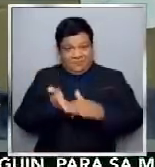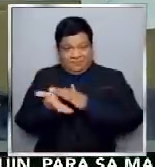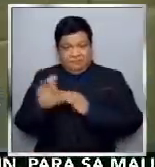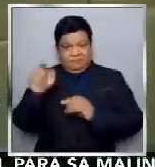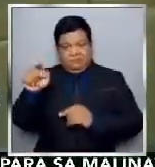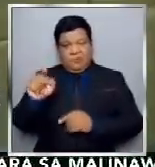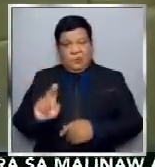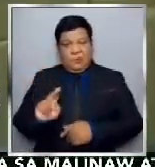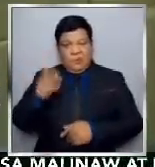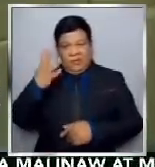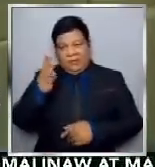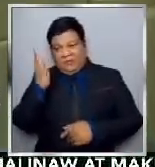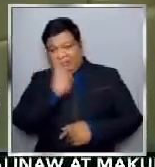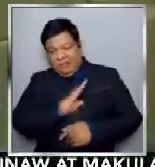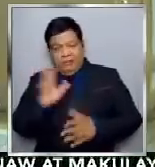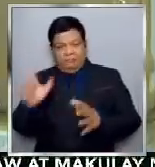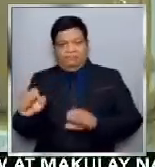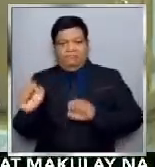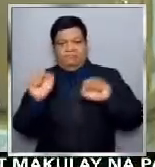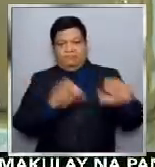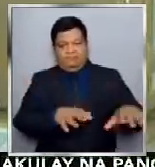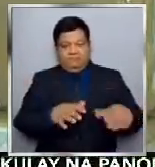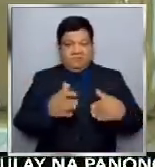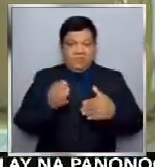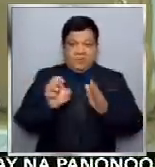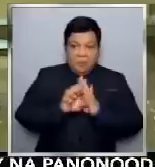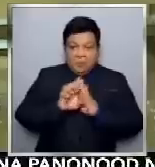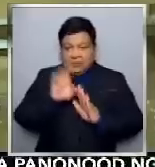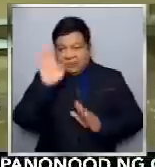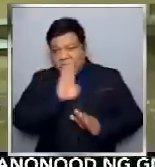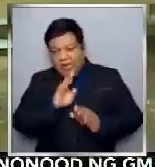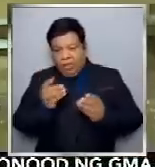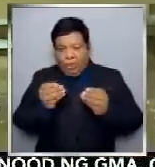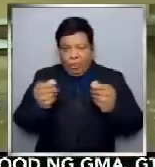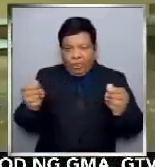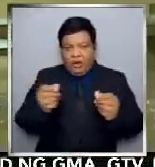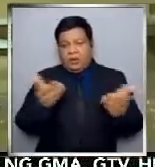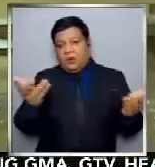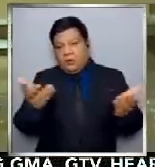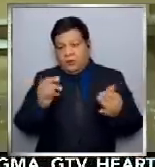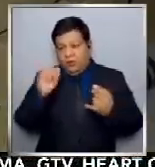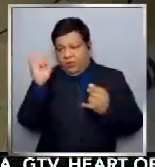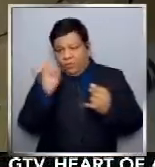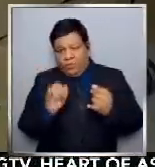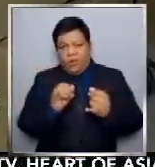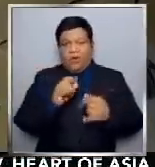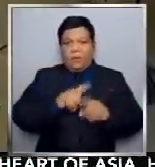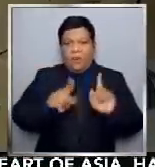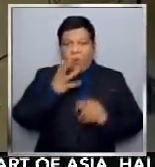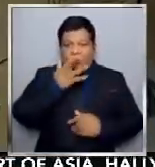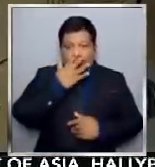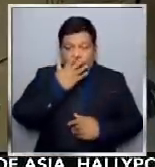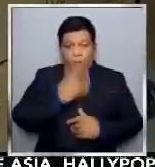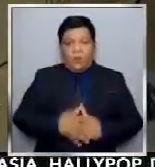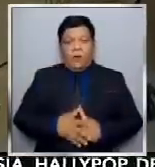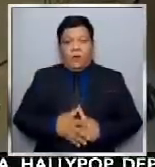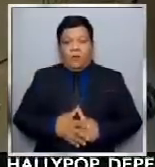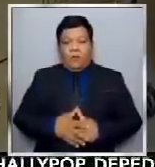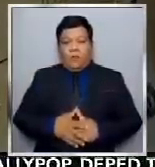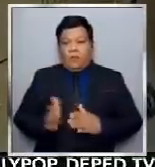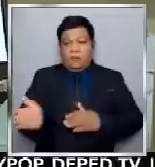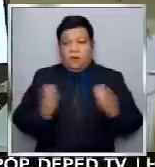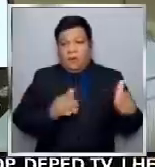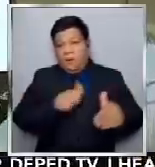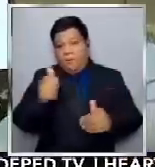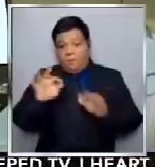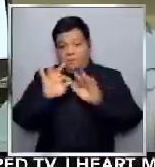back page. May putol, may smudge, linya at discoloration. Meron ding manual accountable forms na may mga